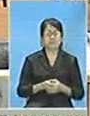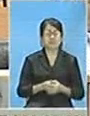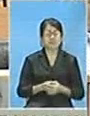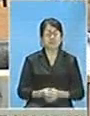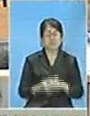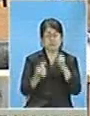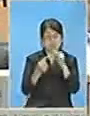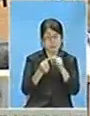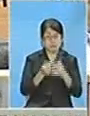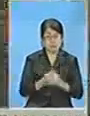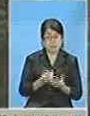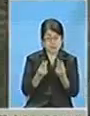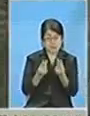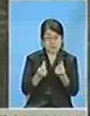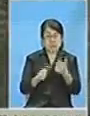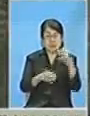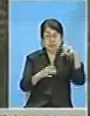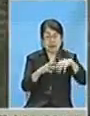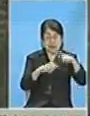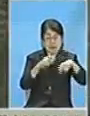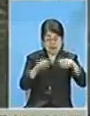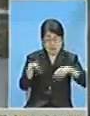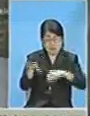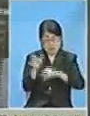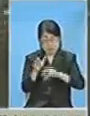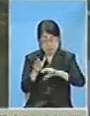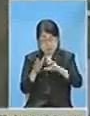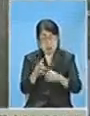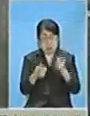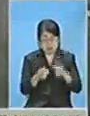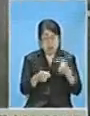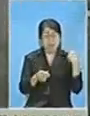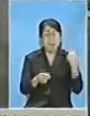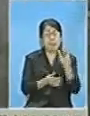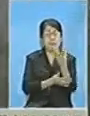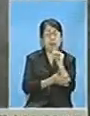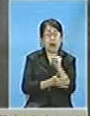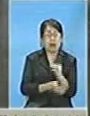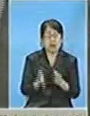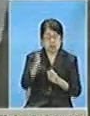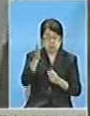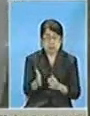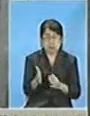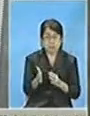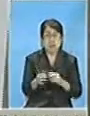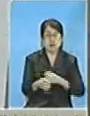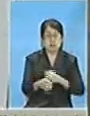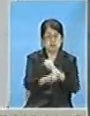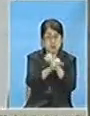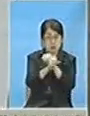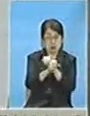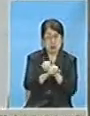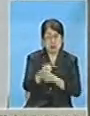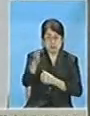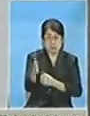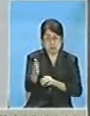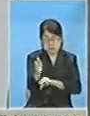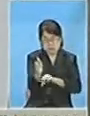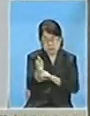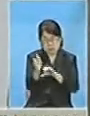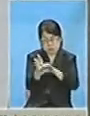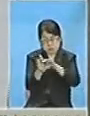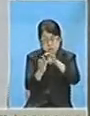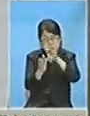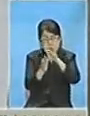ในกรณีปิดกั้นท่อระบายน้ำเนี่ยเขาจะตีไม้ค้ำยันเพื่อให้ถุงทรายเนี่ยสามารถคงสภาวะ